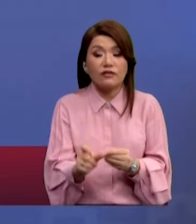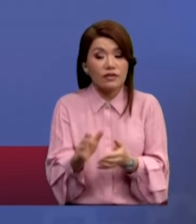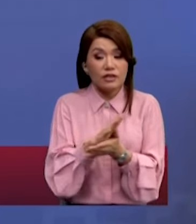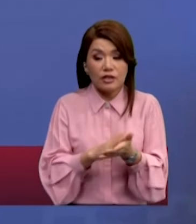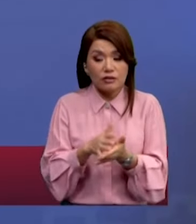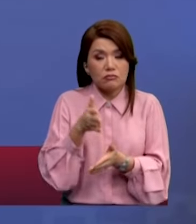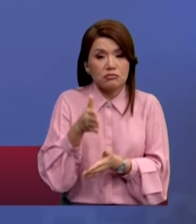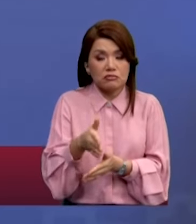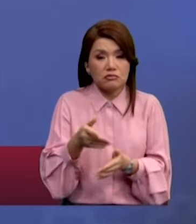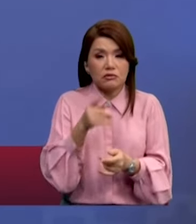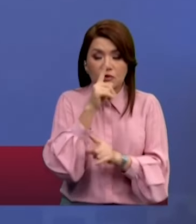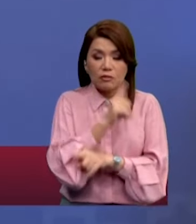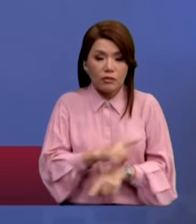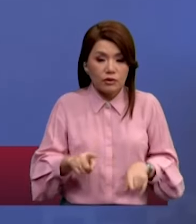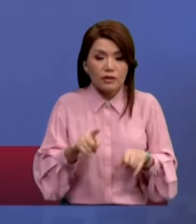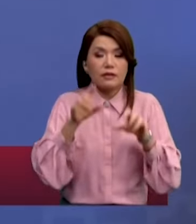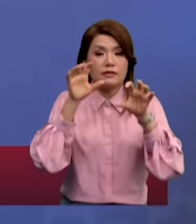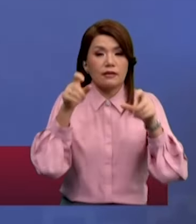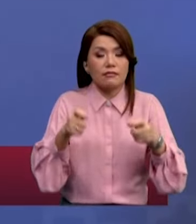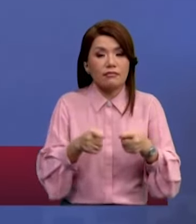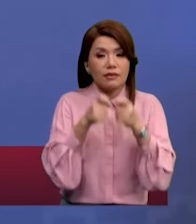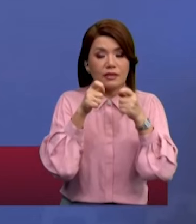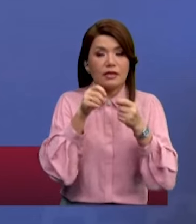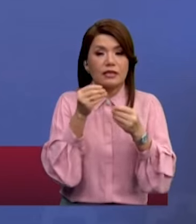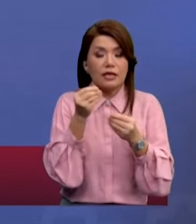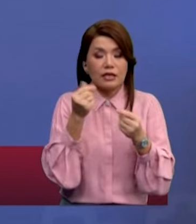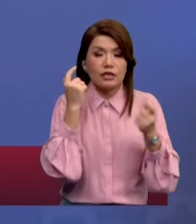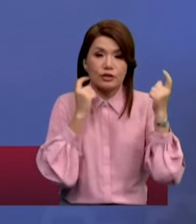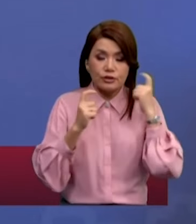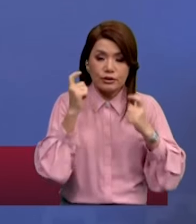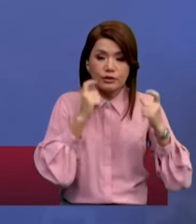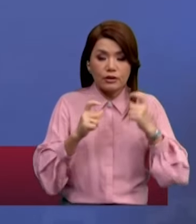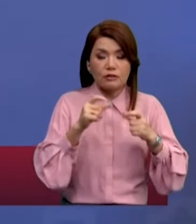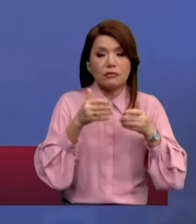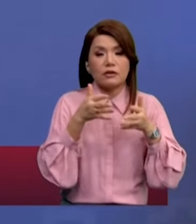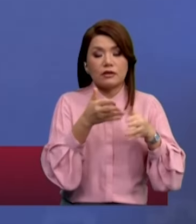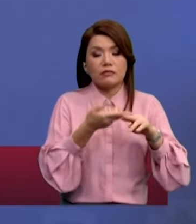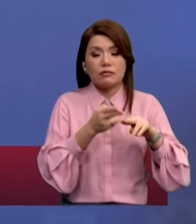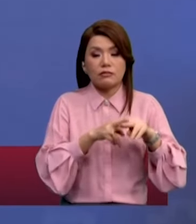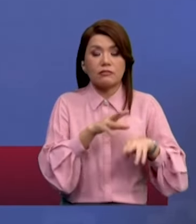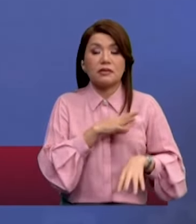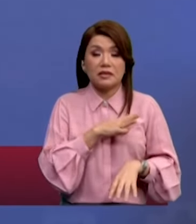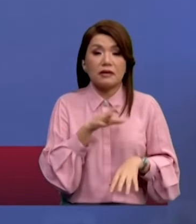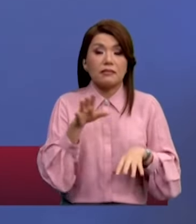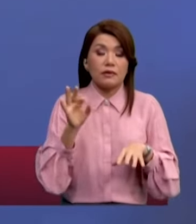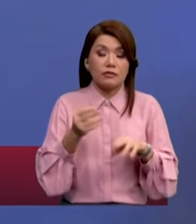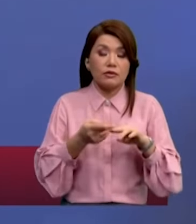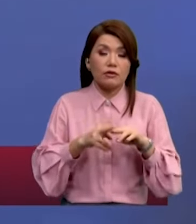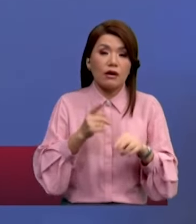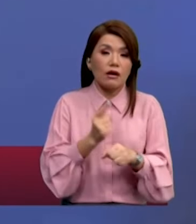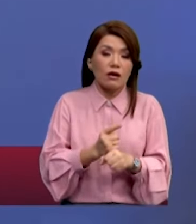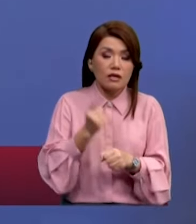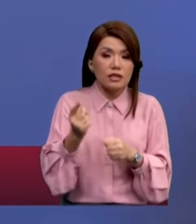шара қолдана алмайды. Бұл заң бұзушылыққа қатысты қаржылық институттарға шара қолданылды. Айта кету керек, оларға қатаң